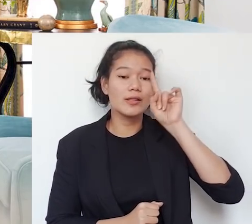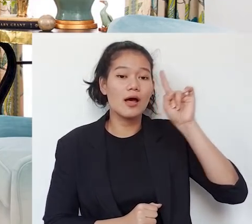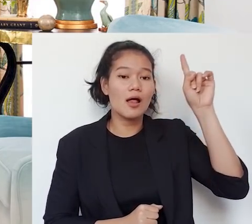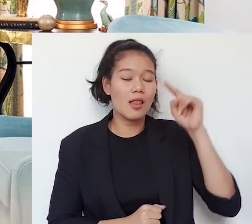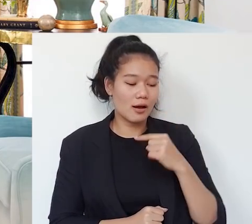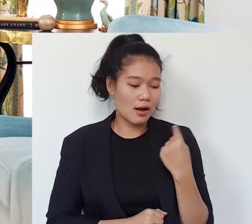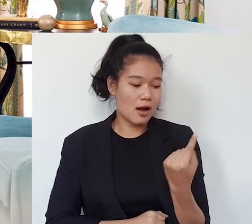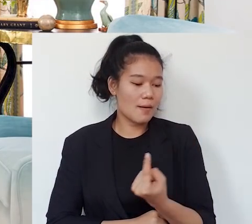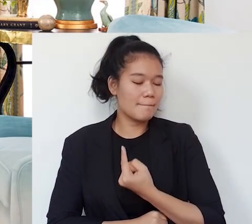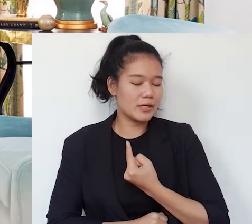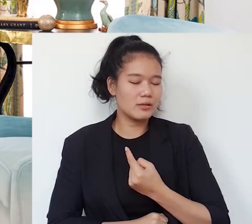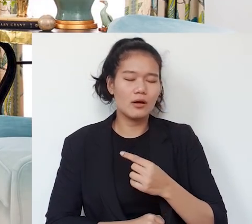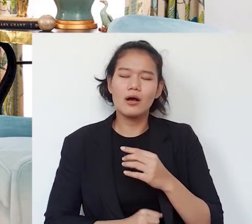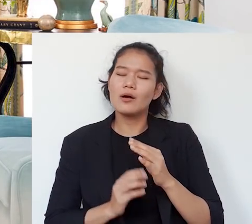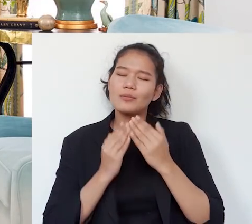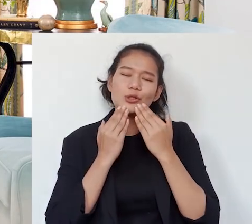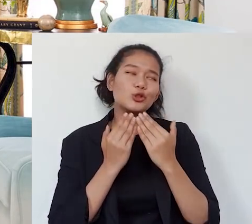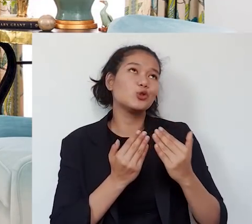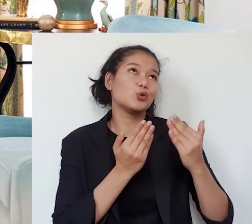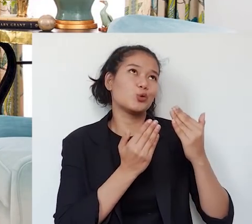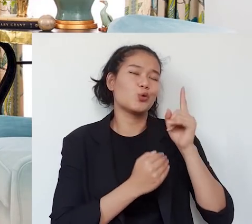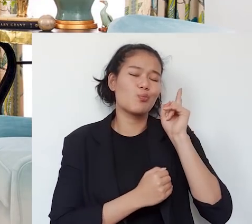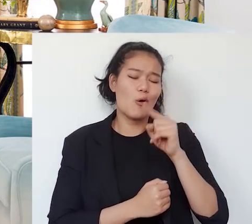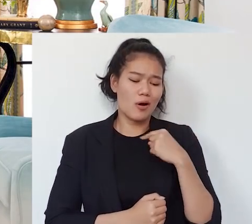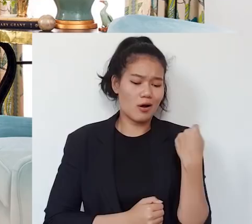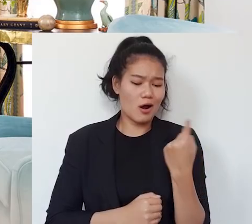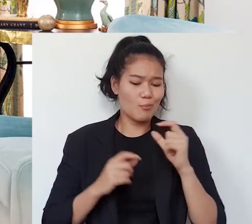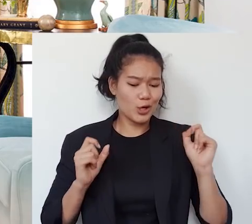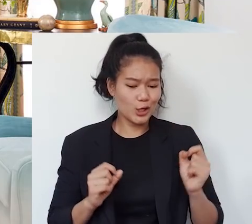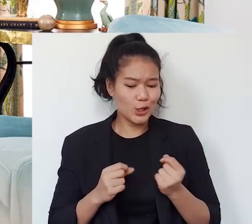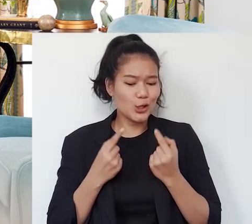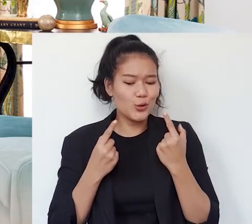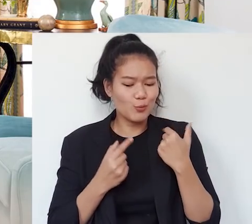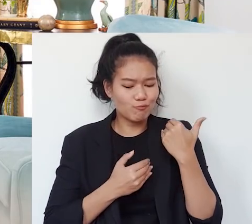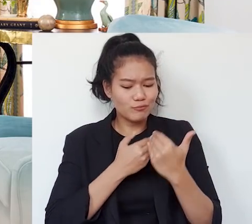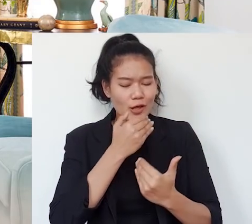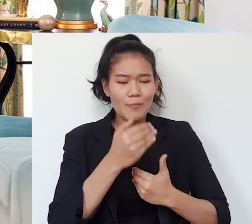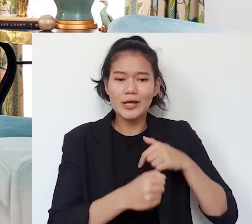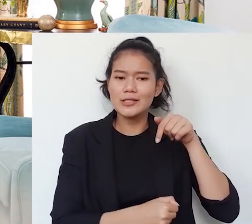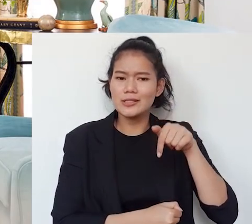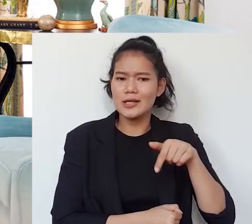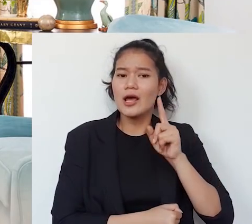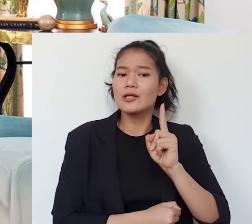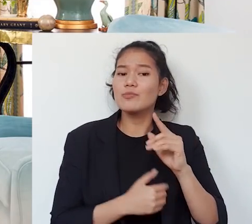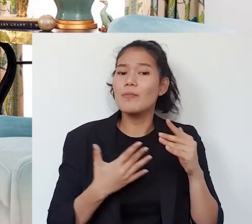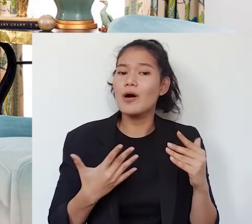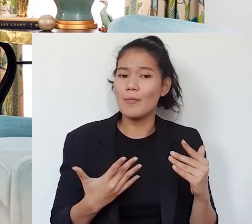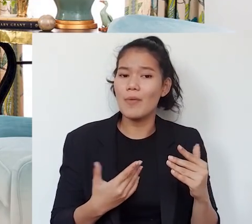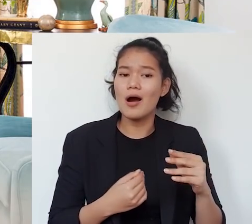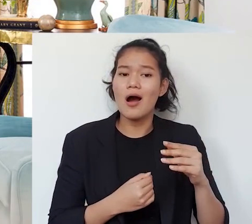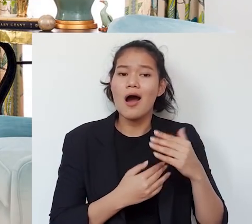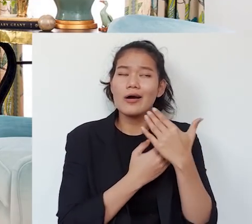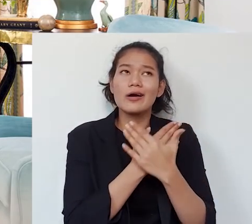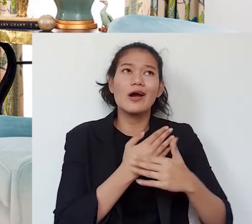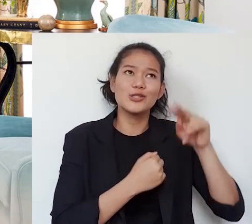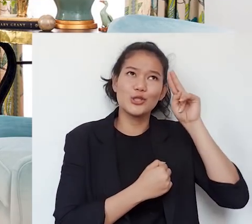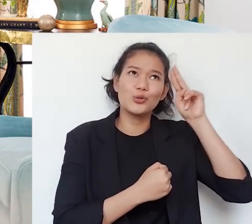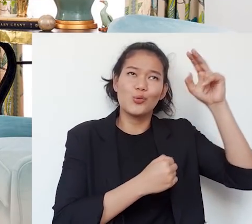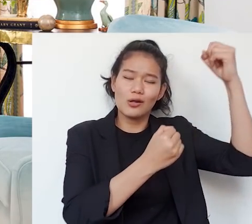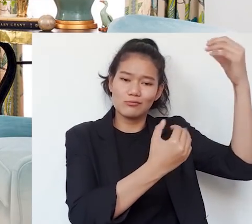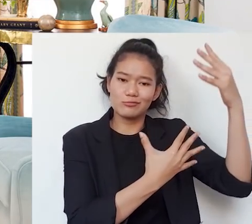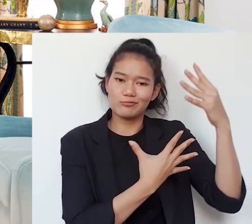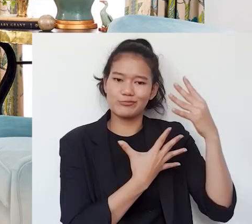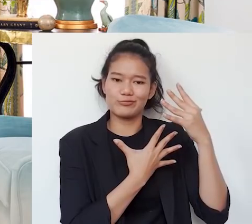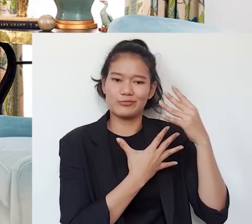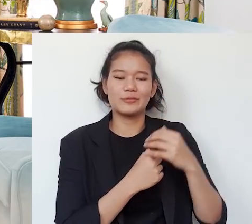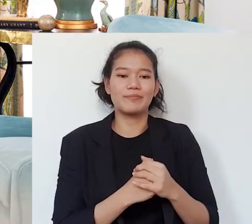Ya Tuhan Allah kami, kami bersyukur bahwa hidup kami hingga saat ini ada, itu oleh karena kasih